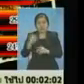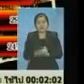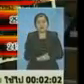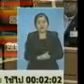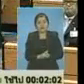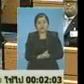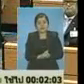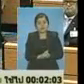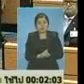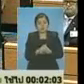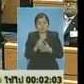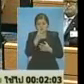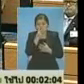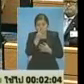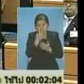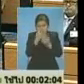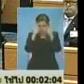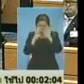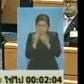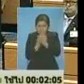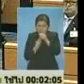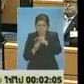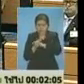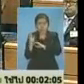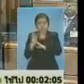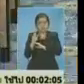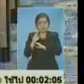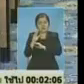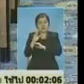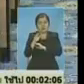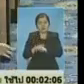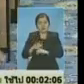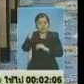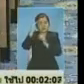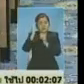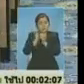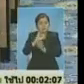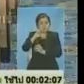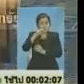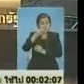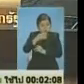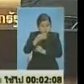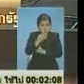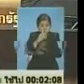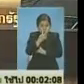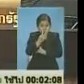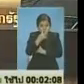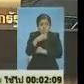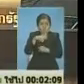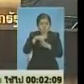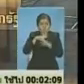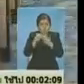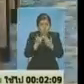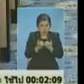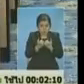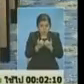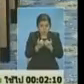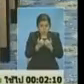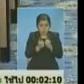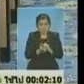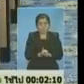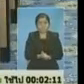ทพอดูแล้วหัวมันไม่น่าจะใช่เนี่ยครับท่านเฉลิมนะครับกำกับดูแลท่านทาริสเนี่ยก็บอกว่าน่าจะเป็นเ